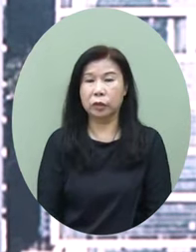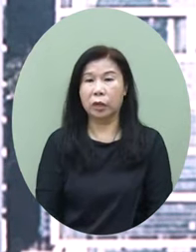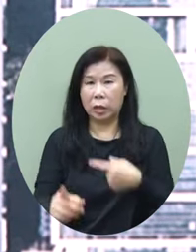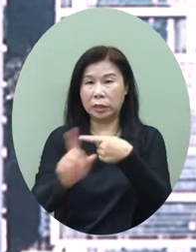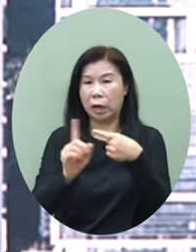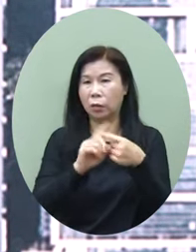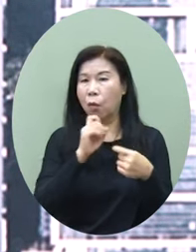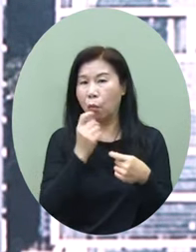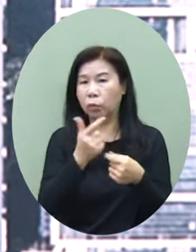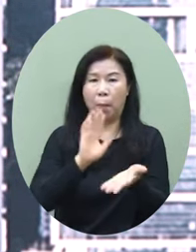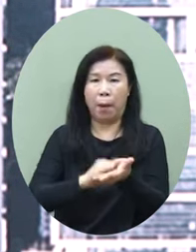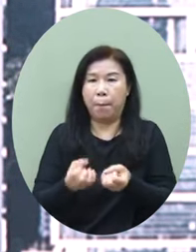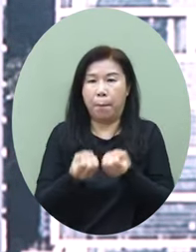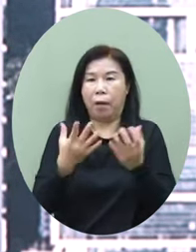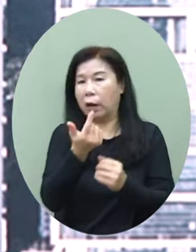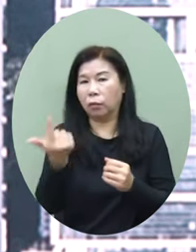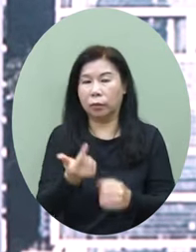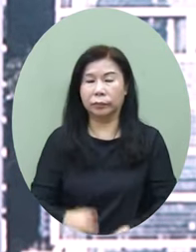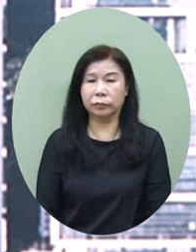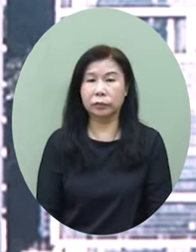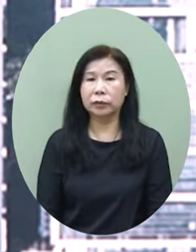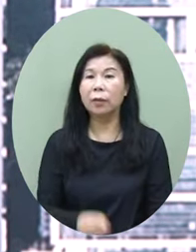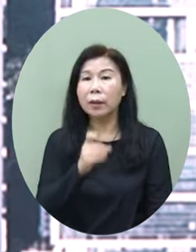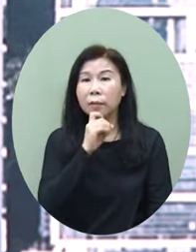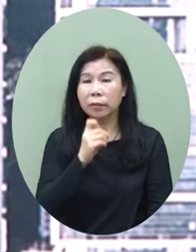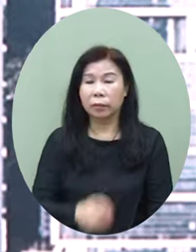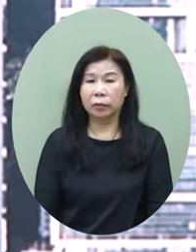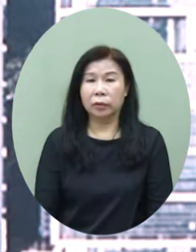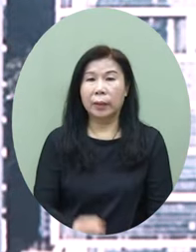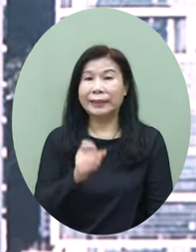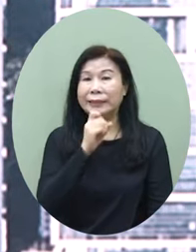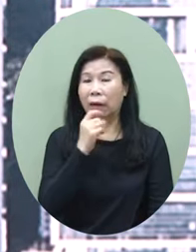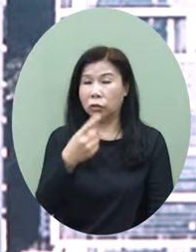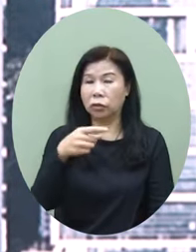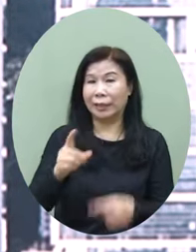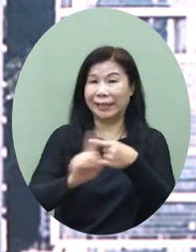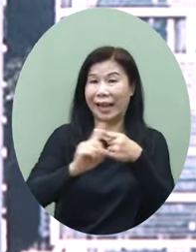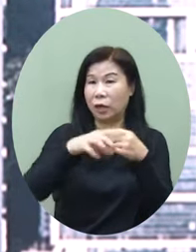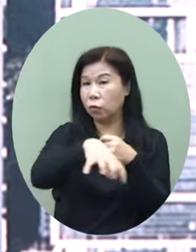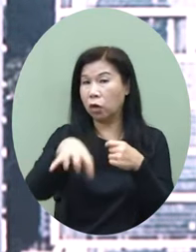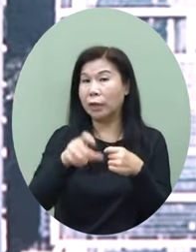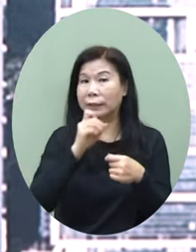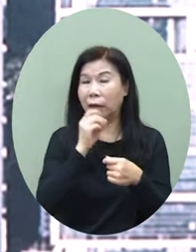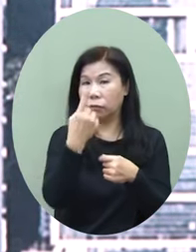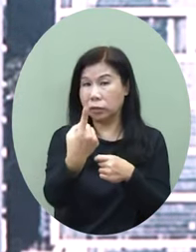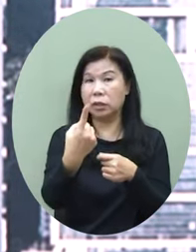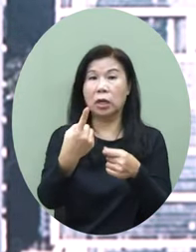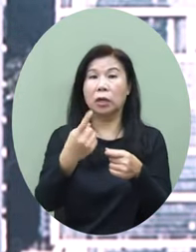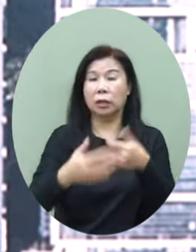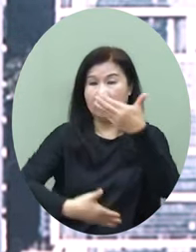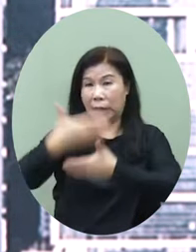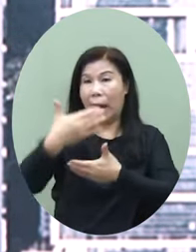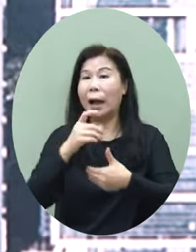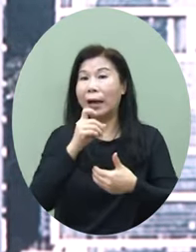風險比較高所以在這個指定區域裡面只要有一個個案在一座樓